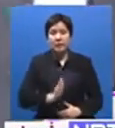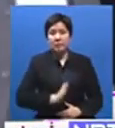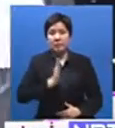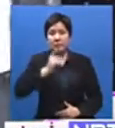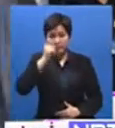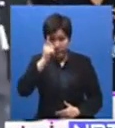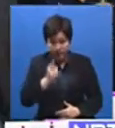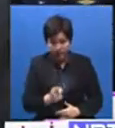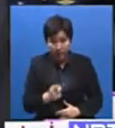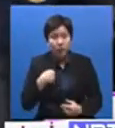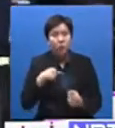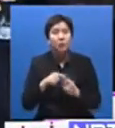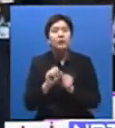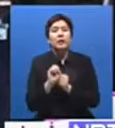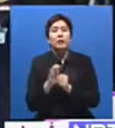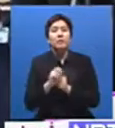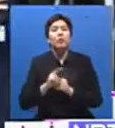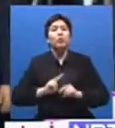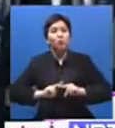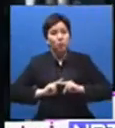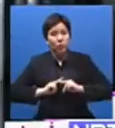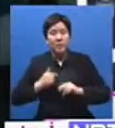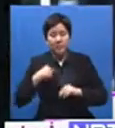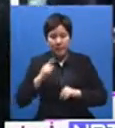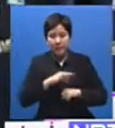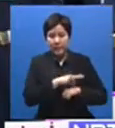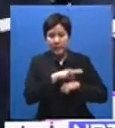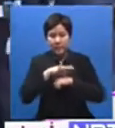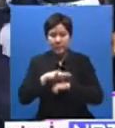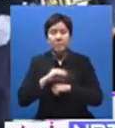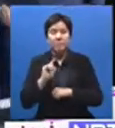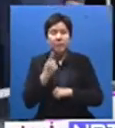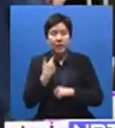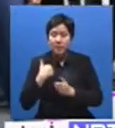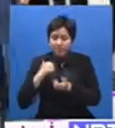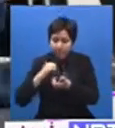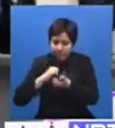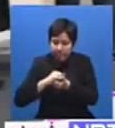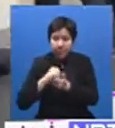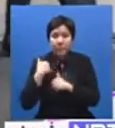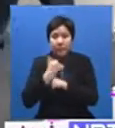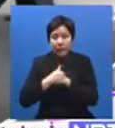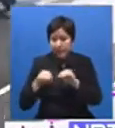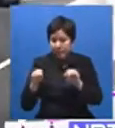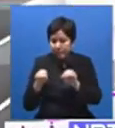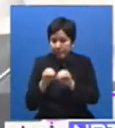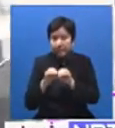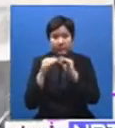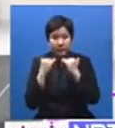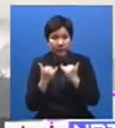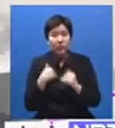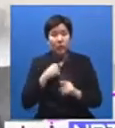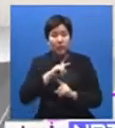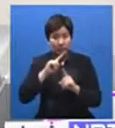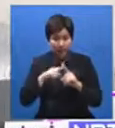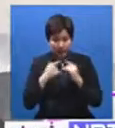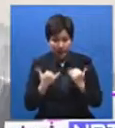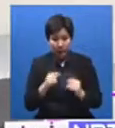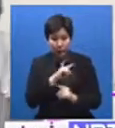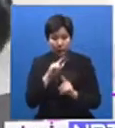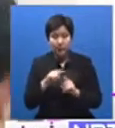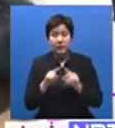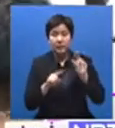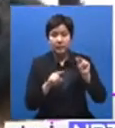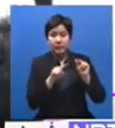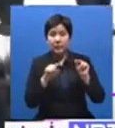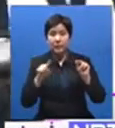างการเพื่อแนะนำตัวในโอกาสเข้ารับตำแหน่งใหม่และกระชับความสัมพันธ์กับประเทศเพื่อนบ้านระหว่างวันที่30ถึง